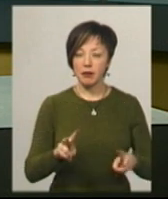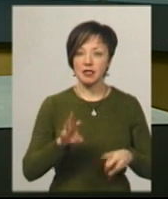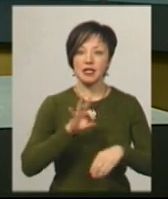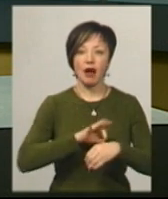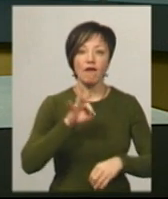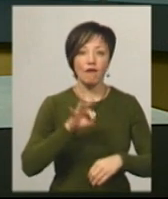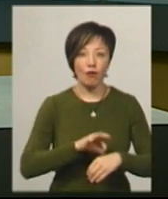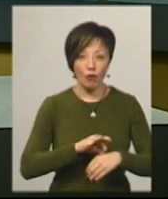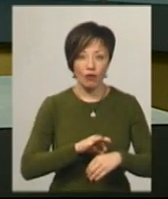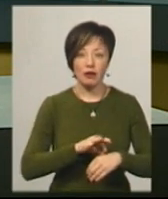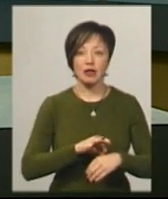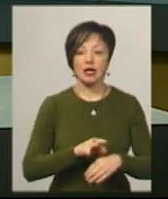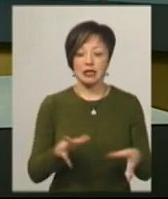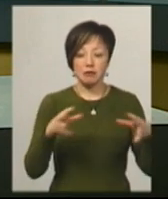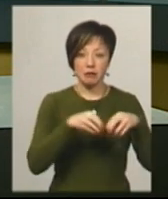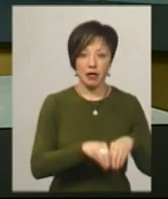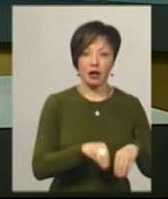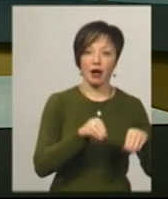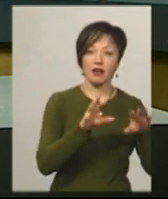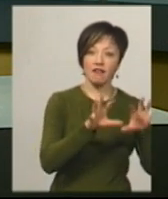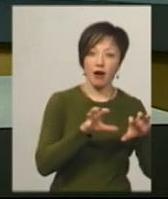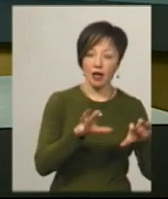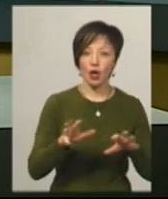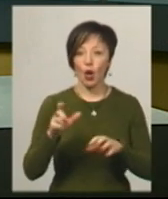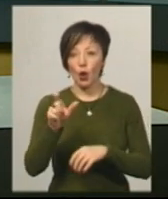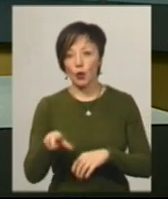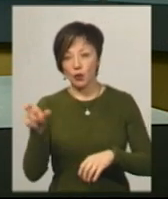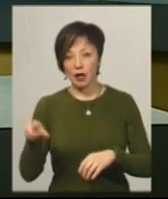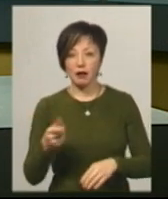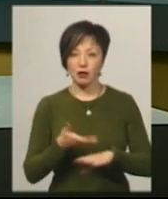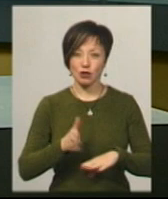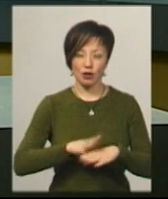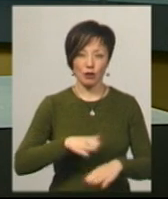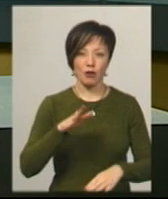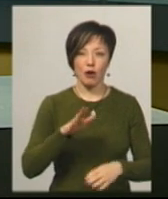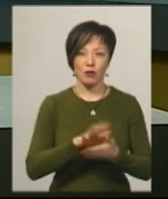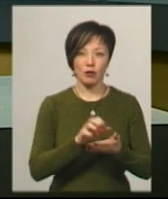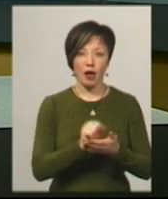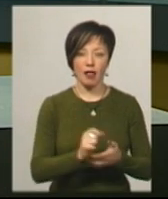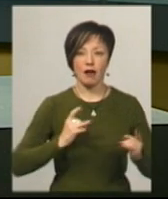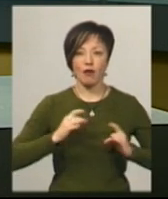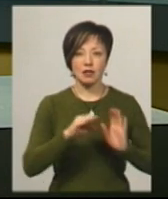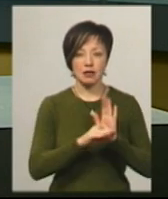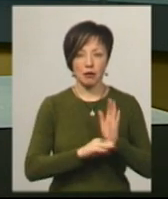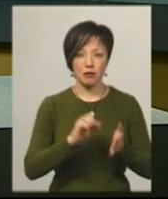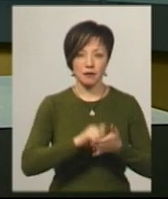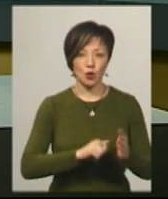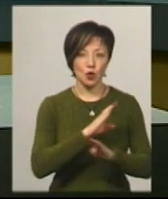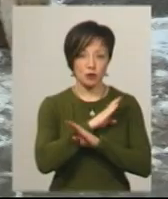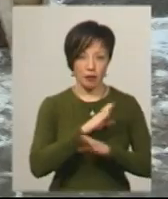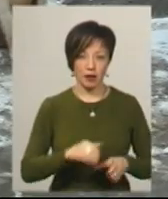інфекційне захворювання, спільне для тварин і людей. Характеризується тяжким ураженням центральної нервової системи і призводить до смерті.